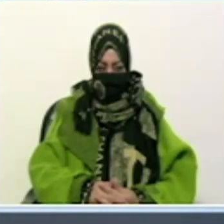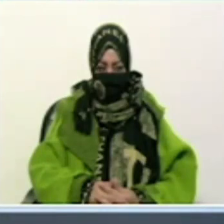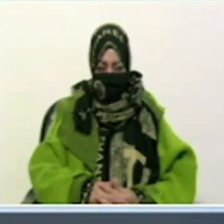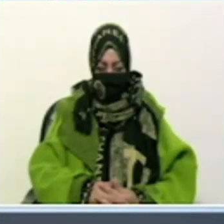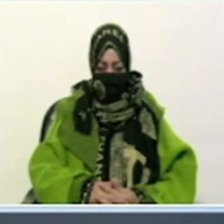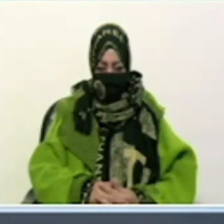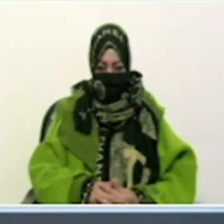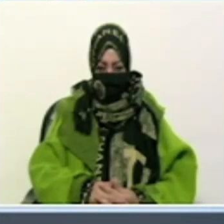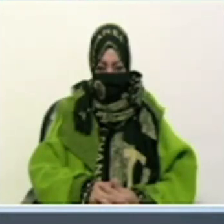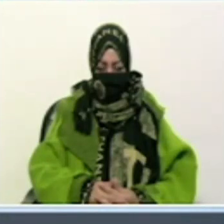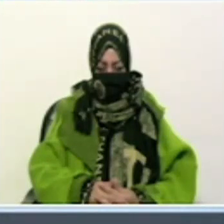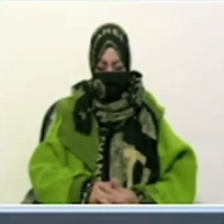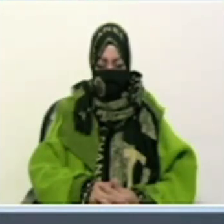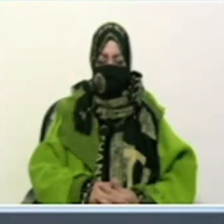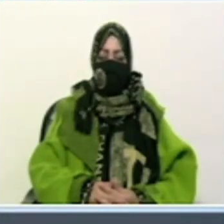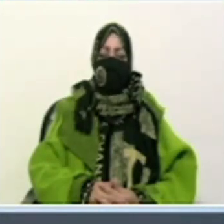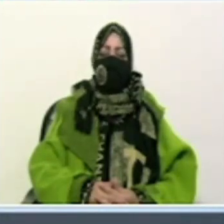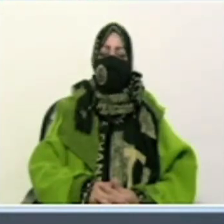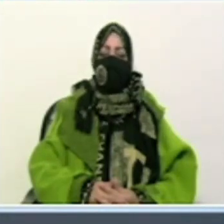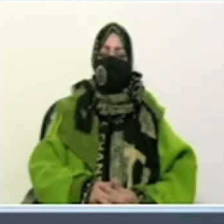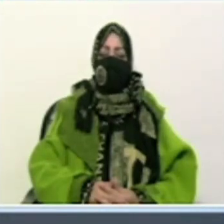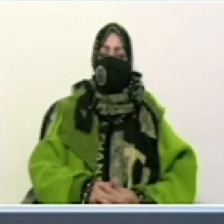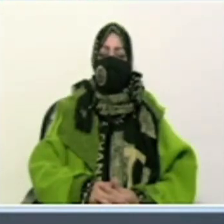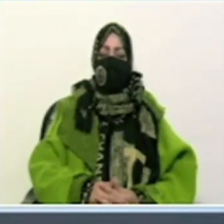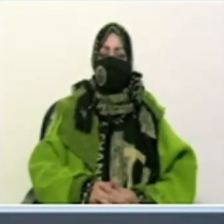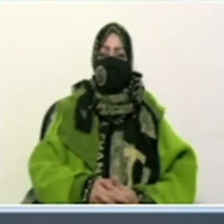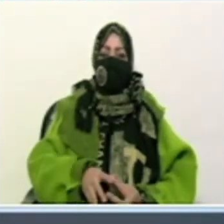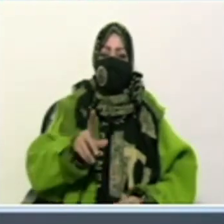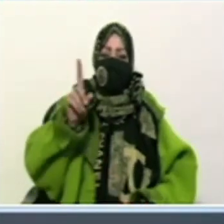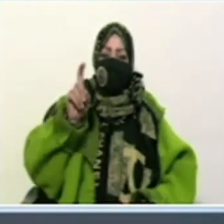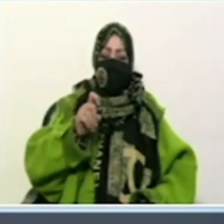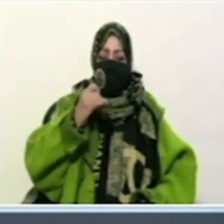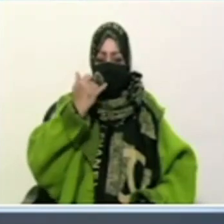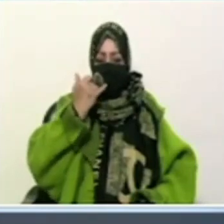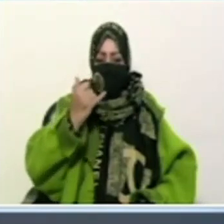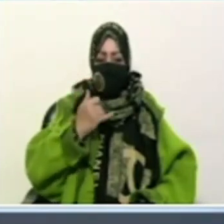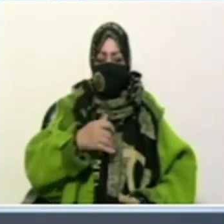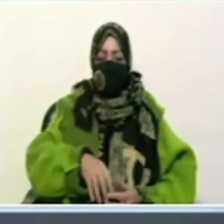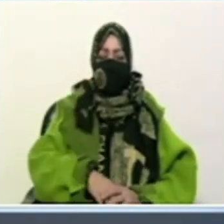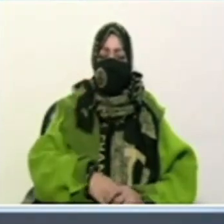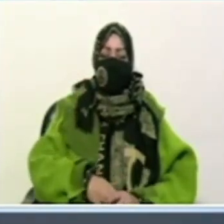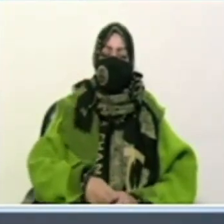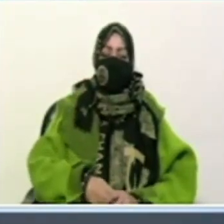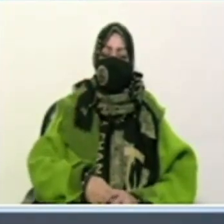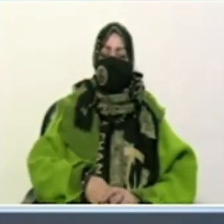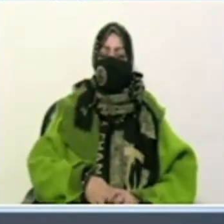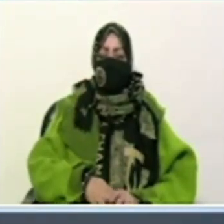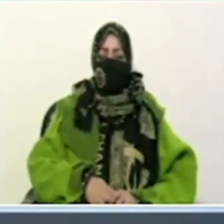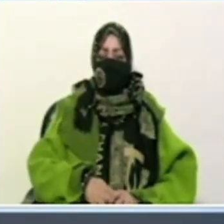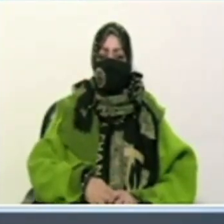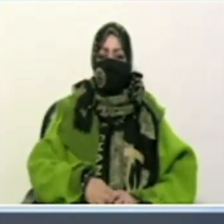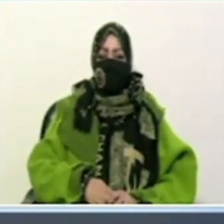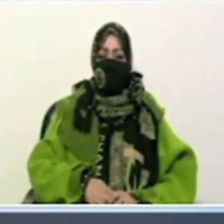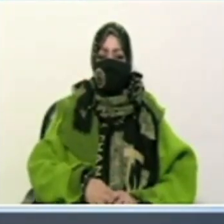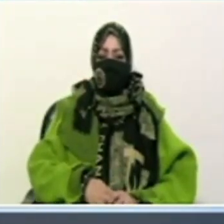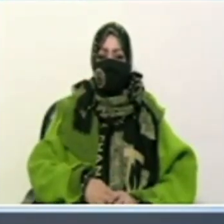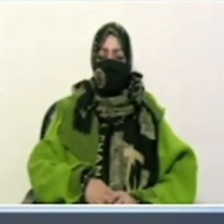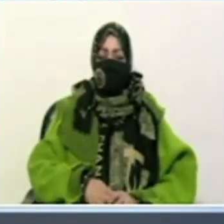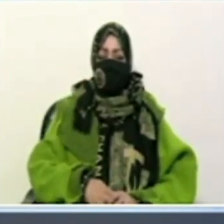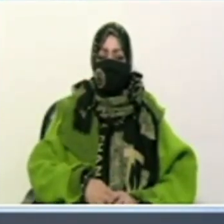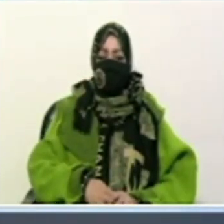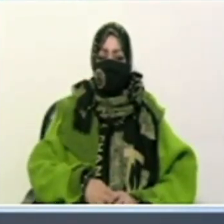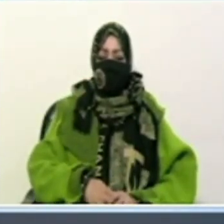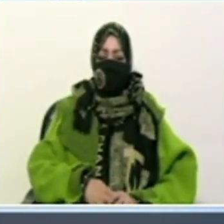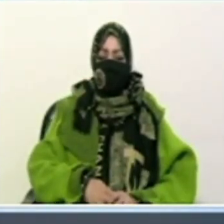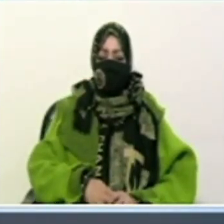نرجع إلى ما كنا فيه، مسألة يعني الحقيقة أنه لا يطالب بها إلا من قدر عليها، لا تسقط في يعني في